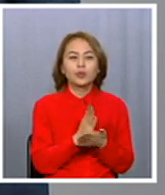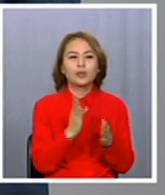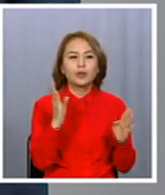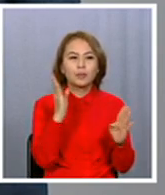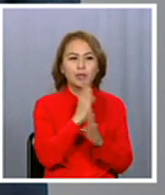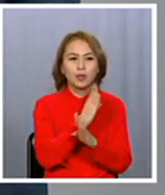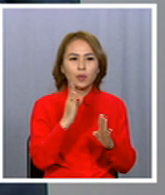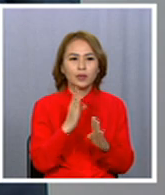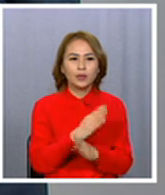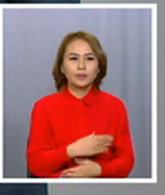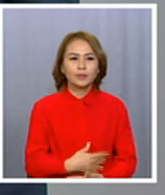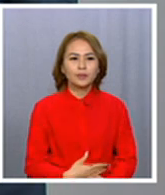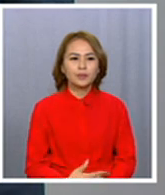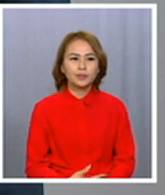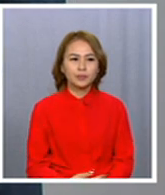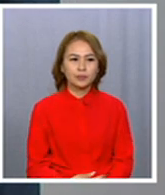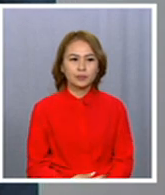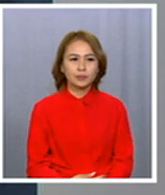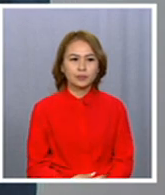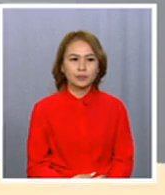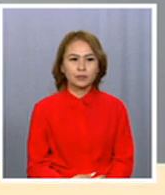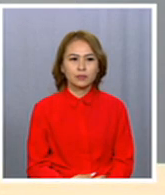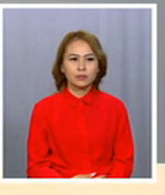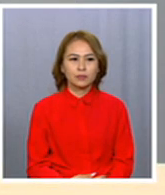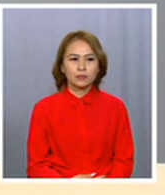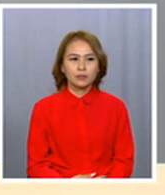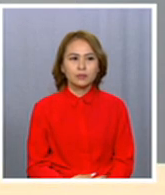устроена природа. Молодцы!